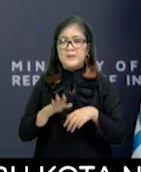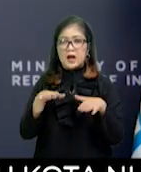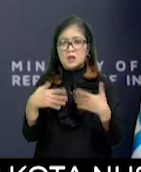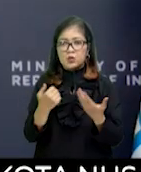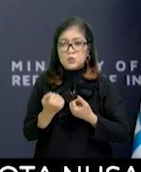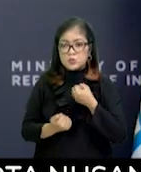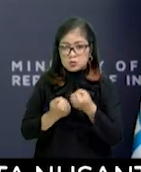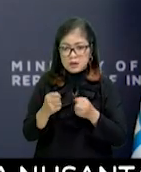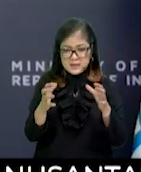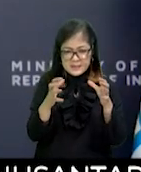mikro dan usaha kecil